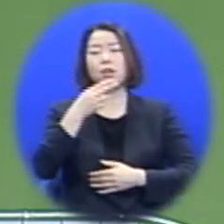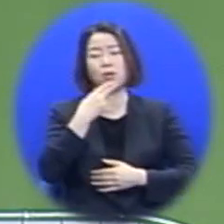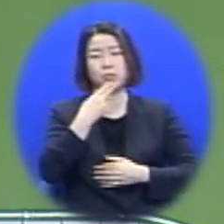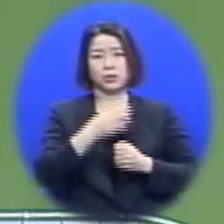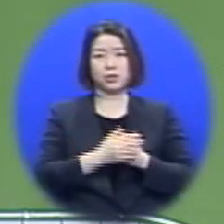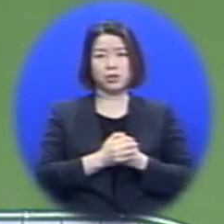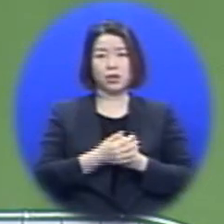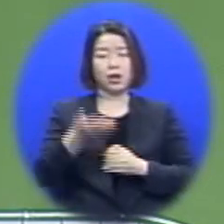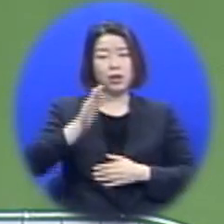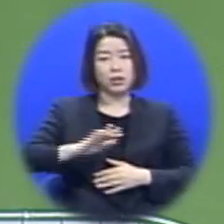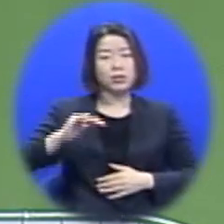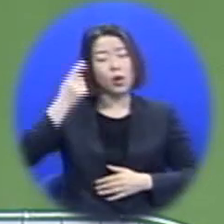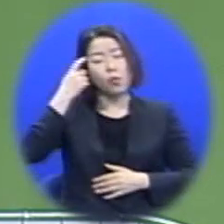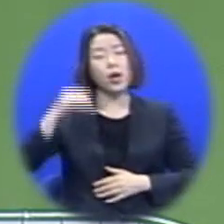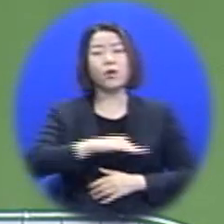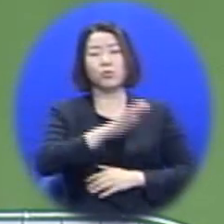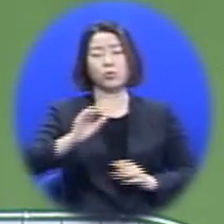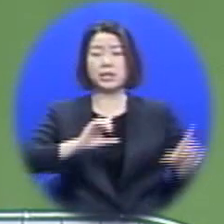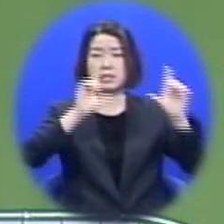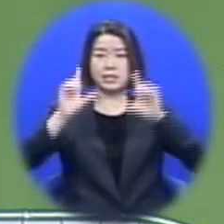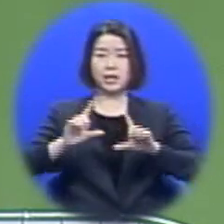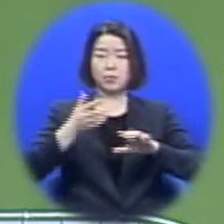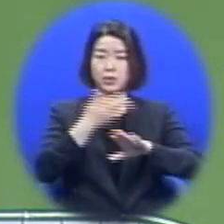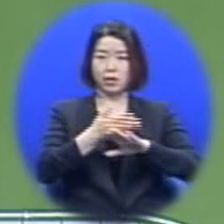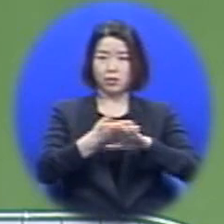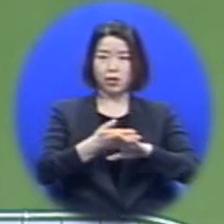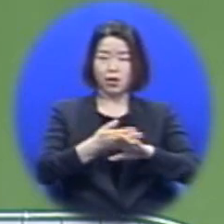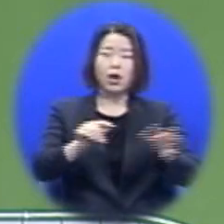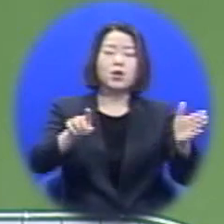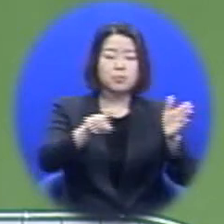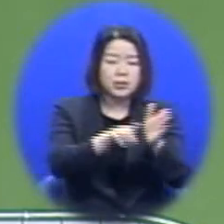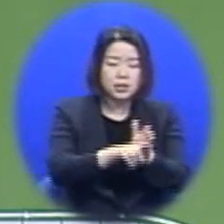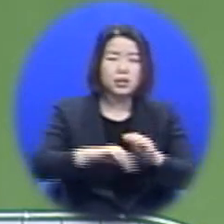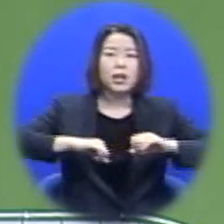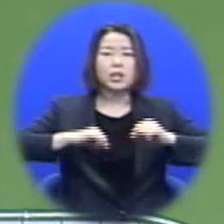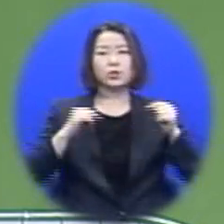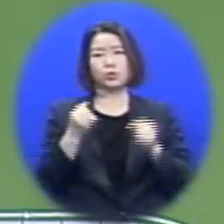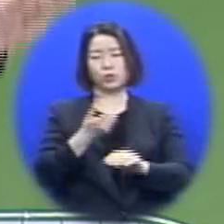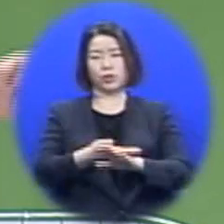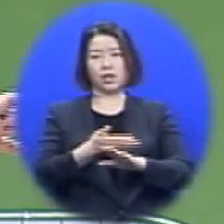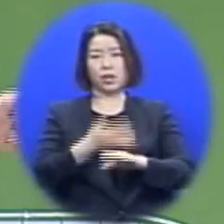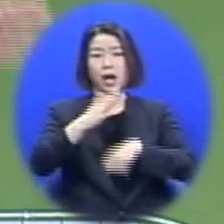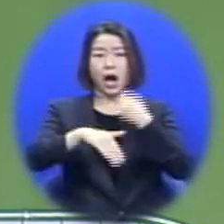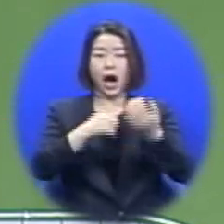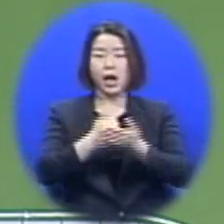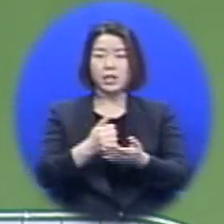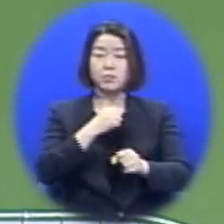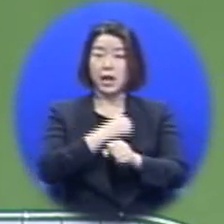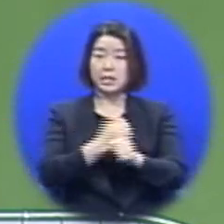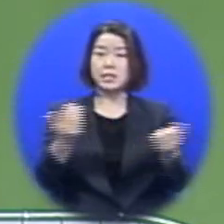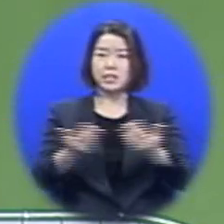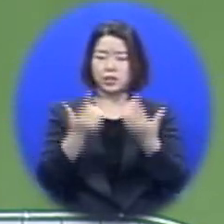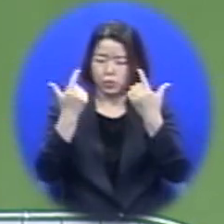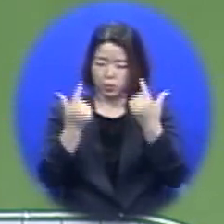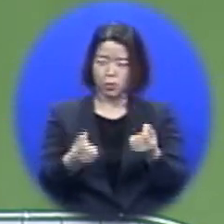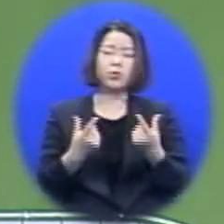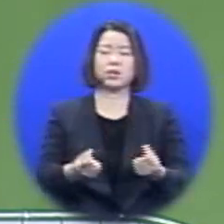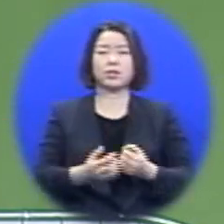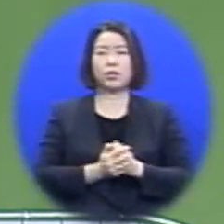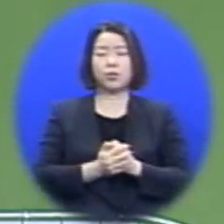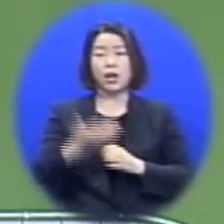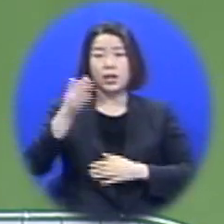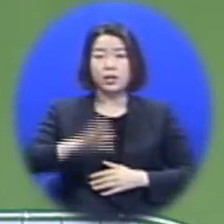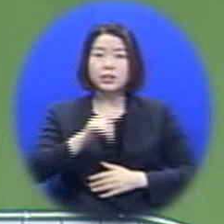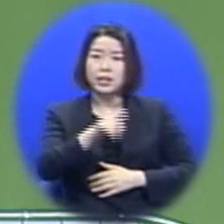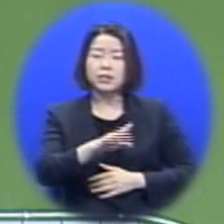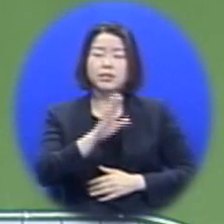다르죠? 믿음과 순종이 다른 거예요. 하나님이 하시는 일은 똑같아요. 하나님이 하신 일은. 근데